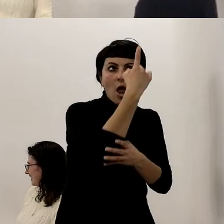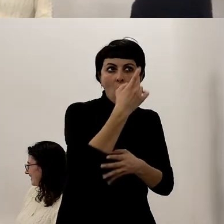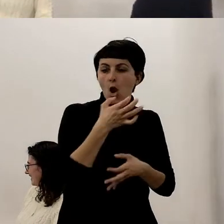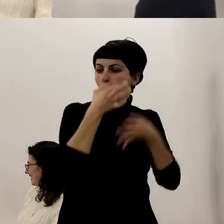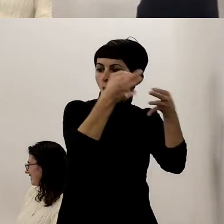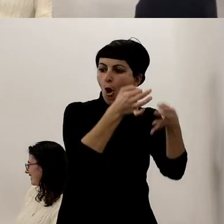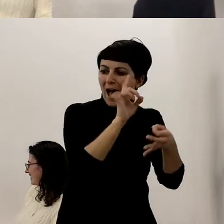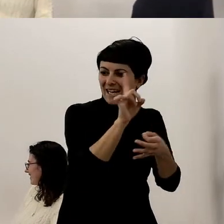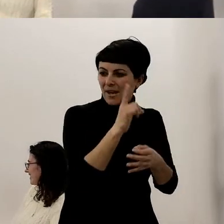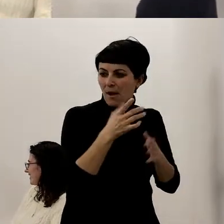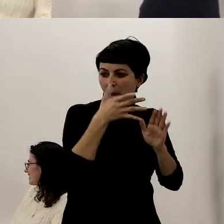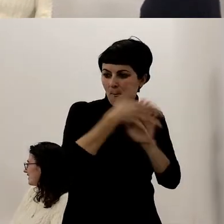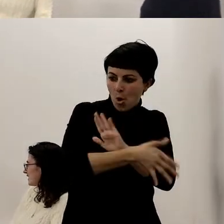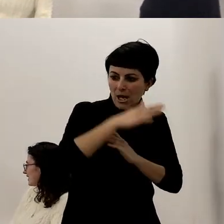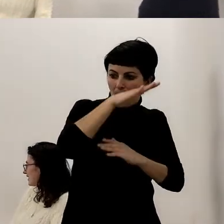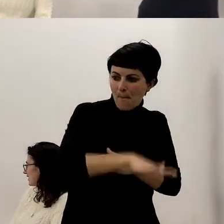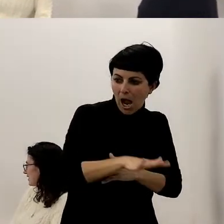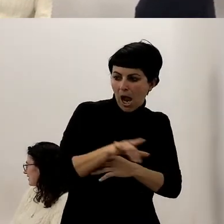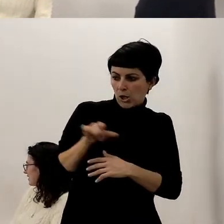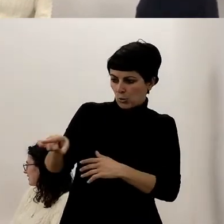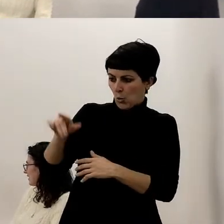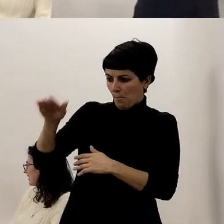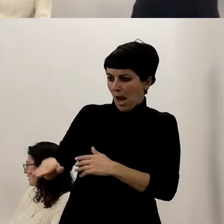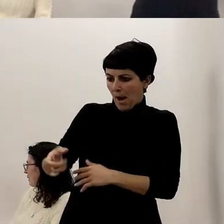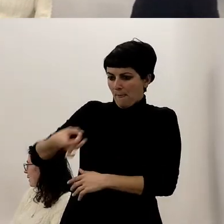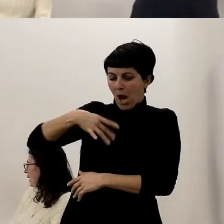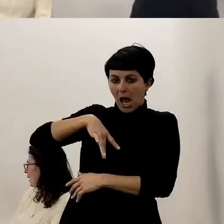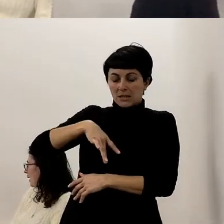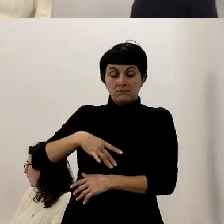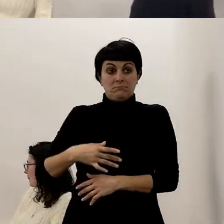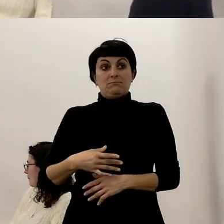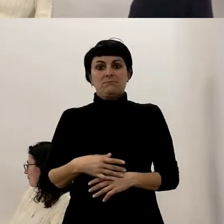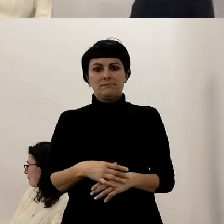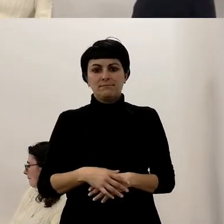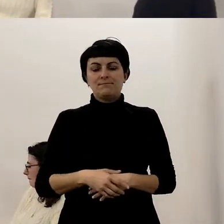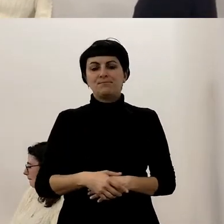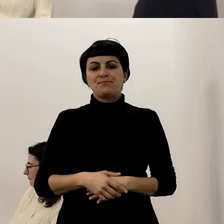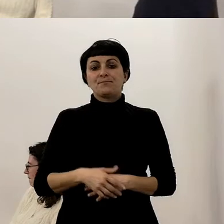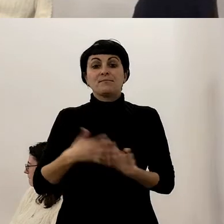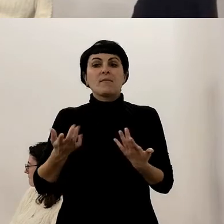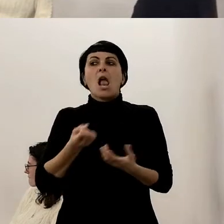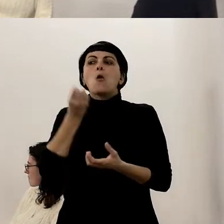I sí, que acabes trobant, tens algun comentari,